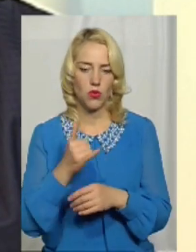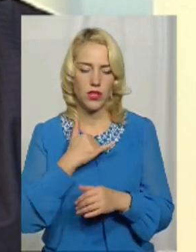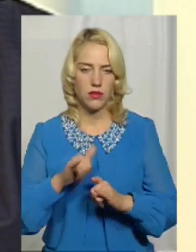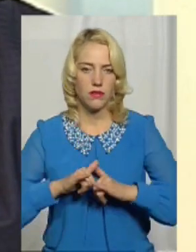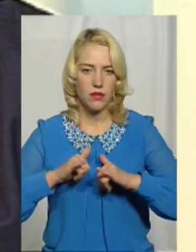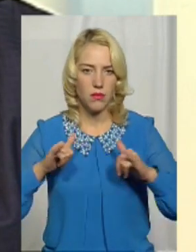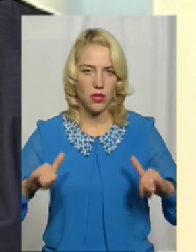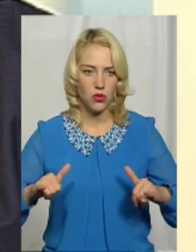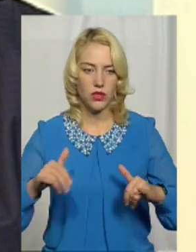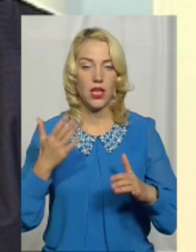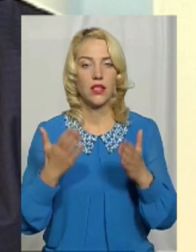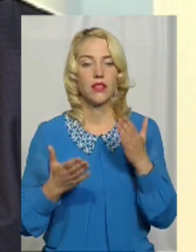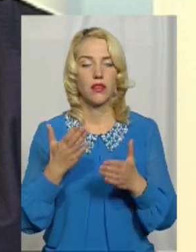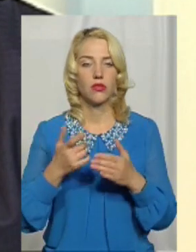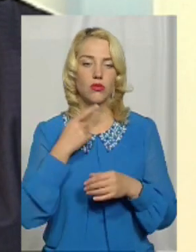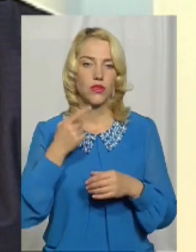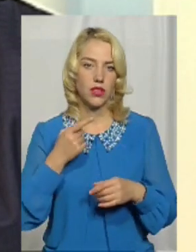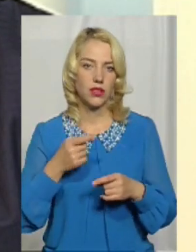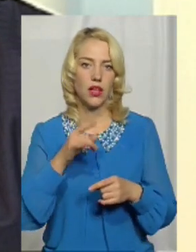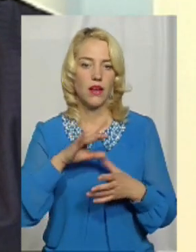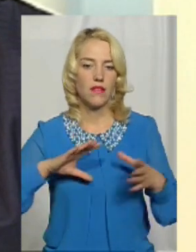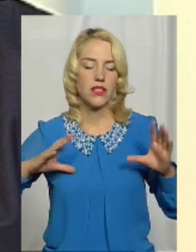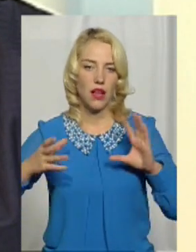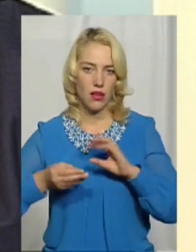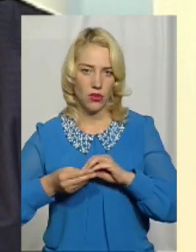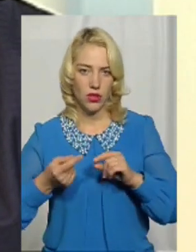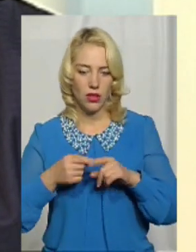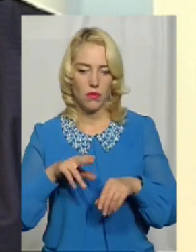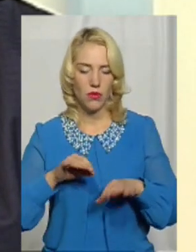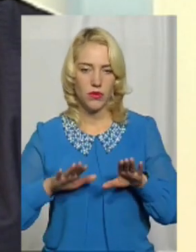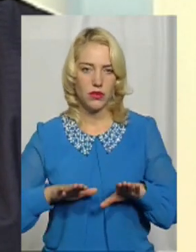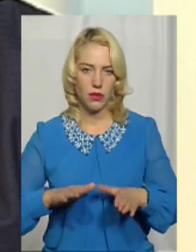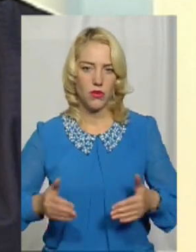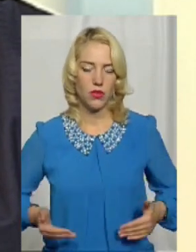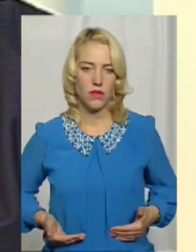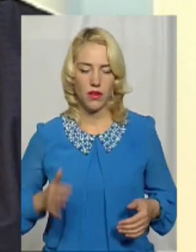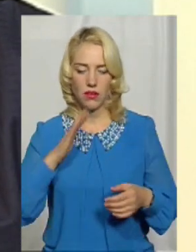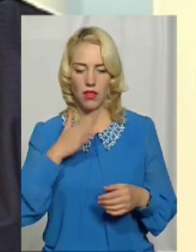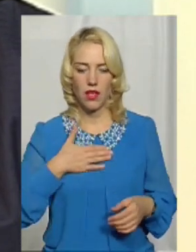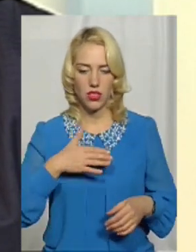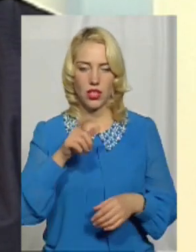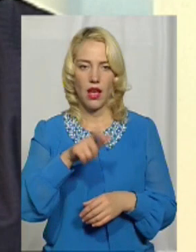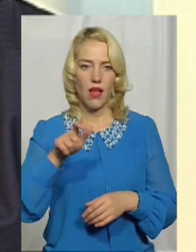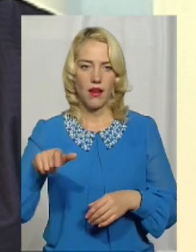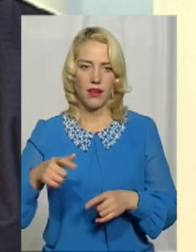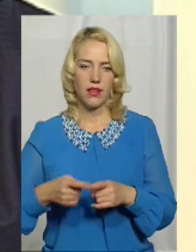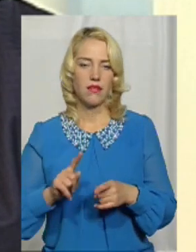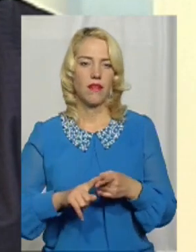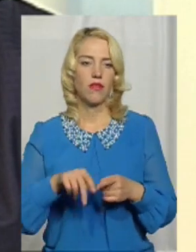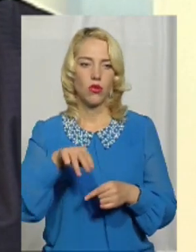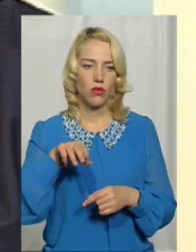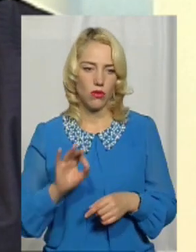збільшується, і якщо взяти дійсно узагальнити по місцю проживання наших клієнтів, то в основному